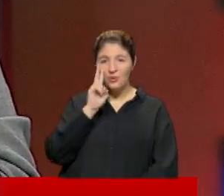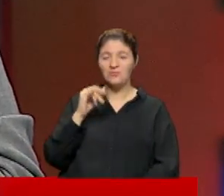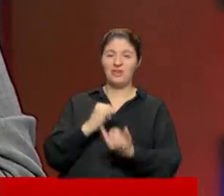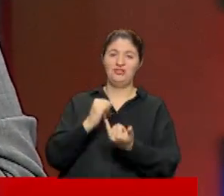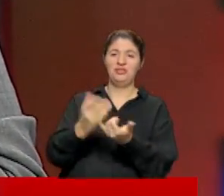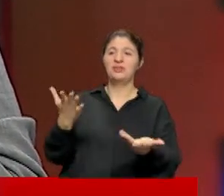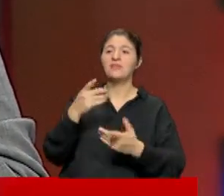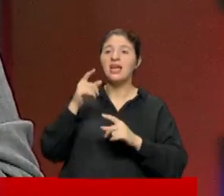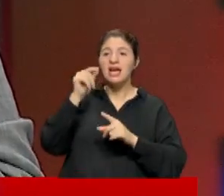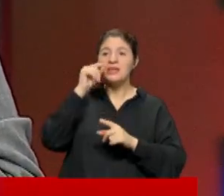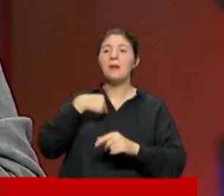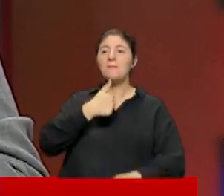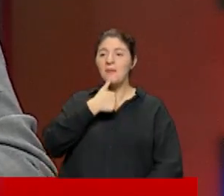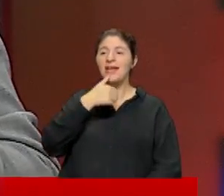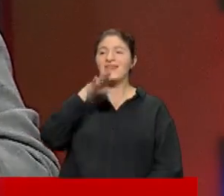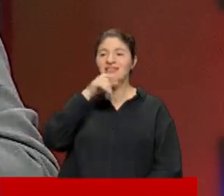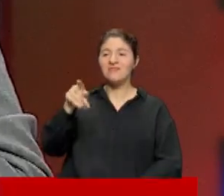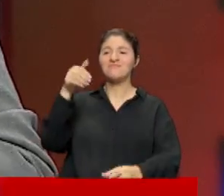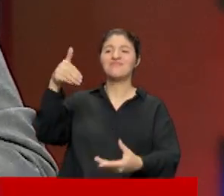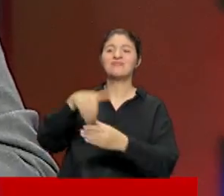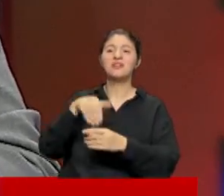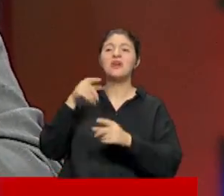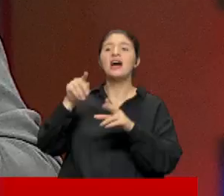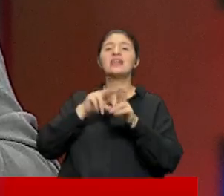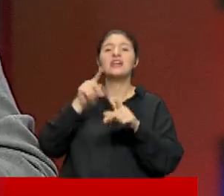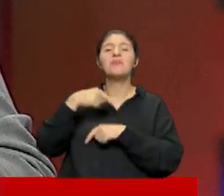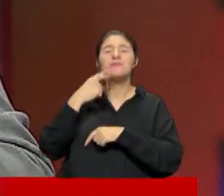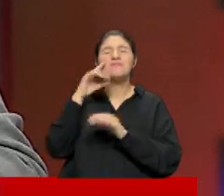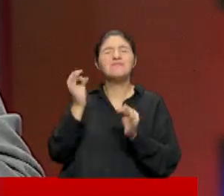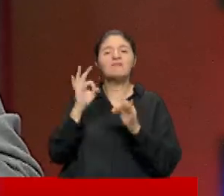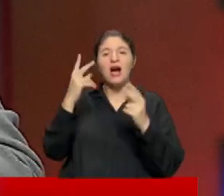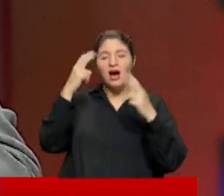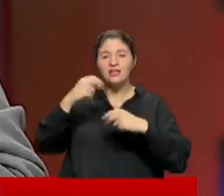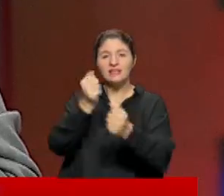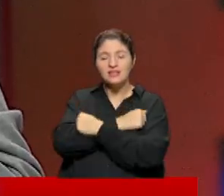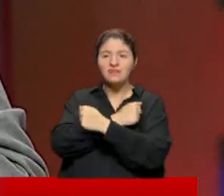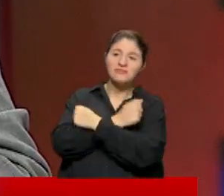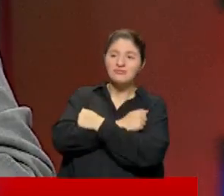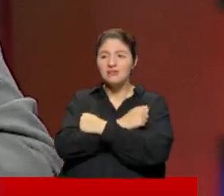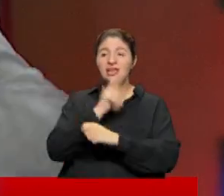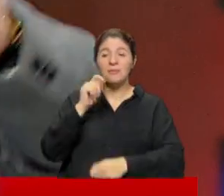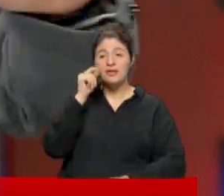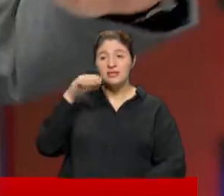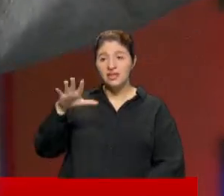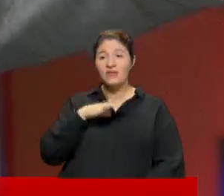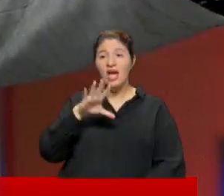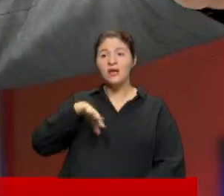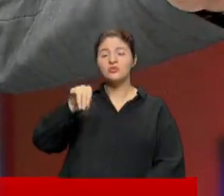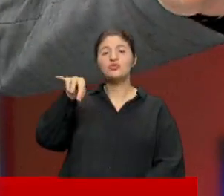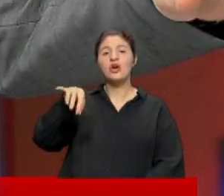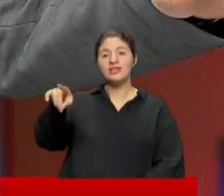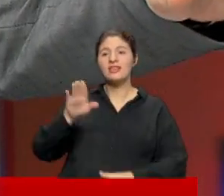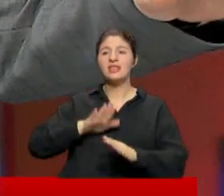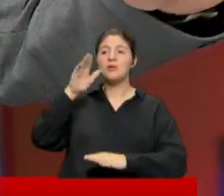insanlar babamın Partisi dedemin Partisi Kırat benim göz bebeğim diyerek ağlayan sarılan kucaklayan insanlar var ve hepsi şu an